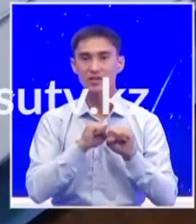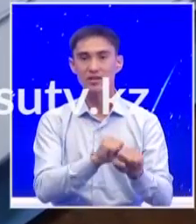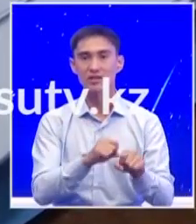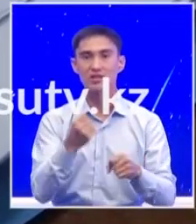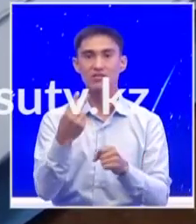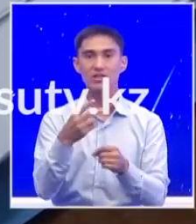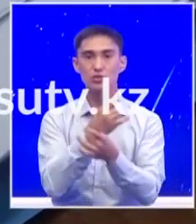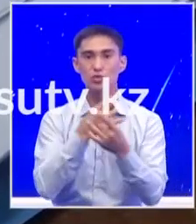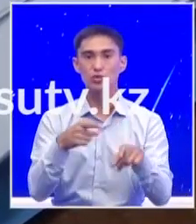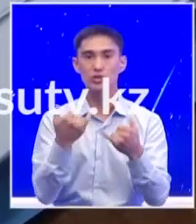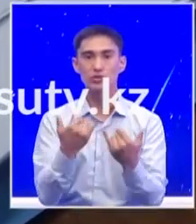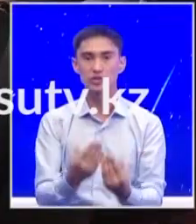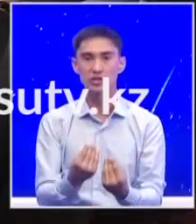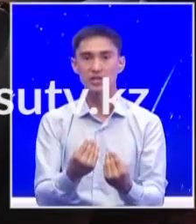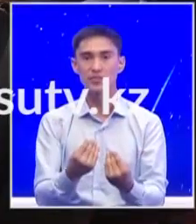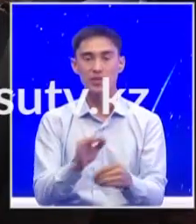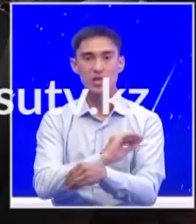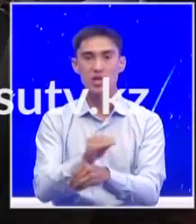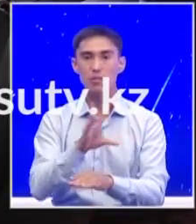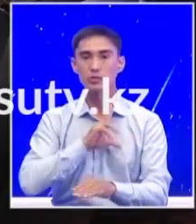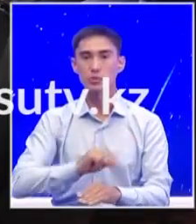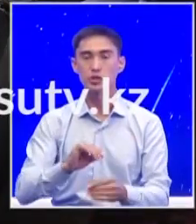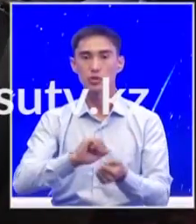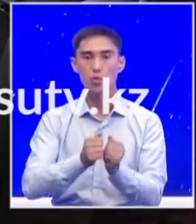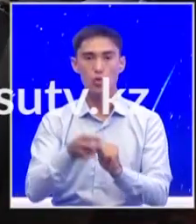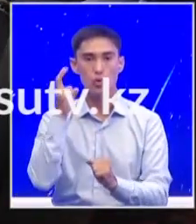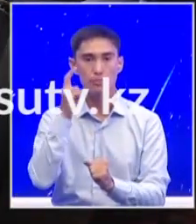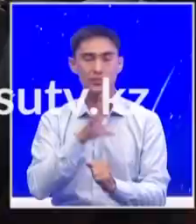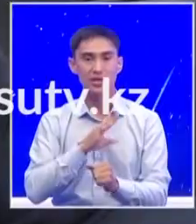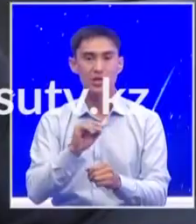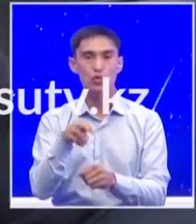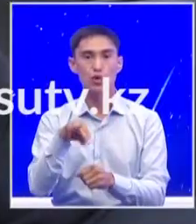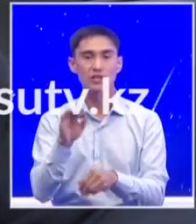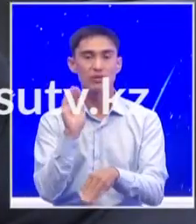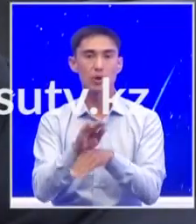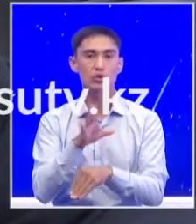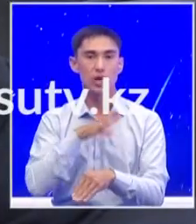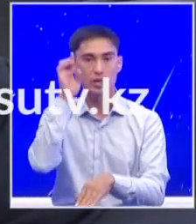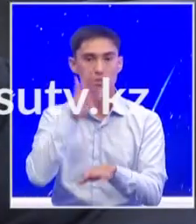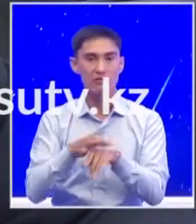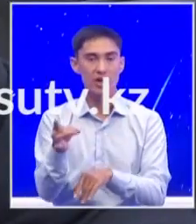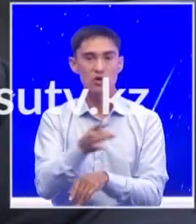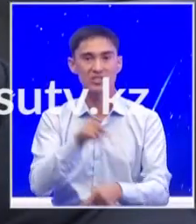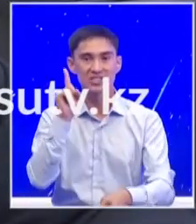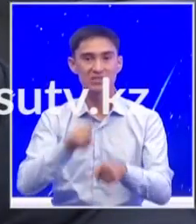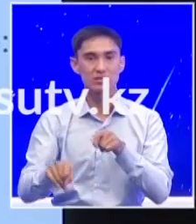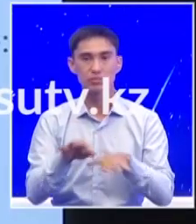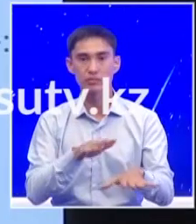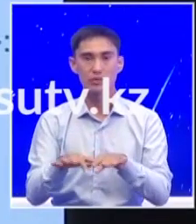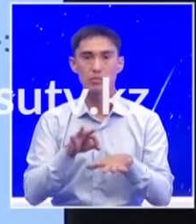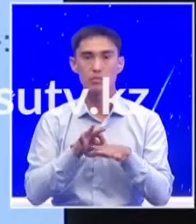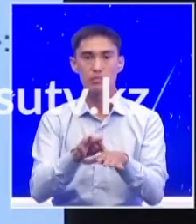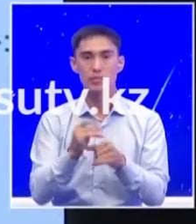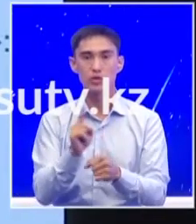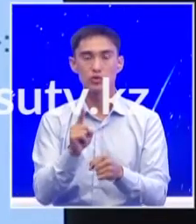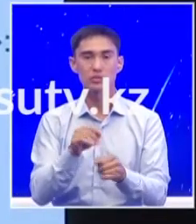12 культуры на сегодняшний день не обеспечены углем. Лизат Турлашев дал поручение акимам районов незамедлительно принять соответствующие